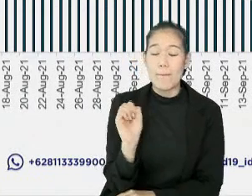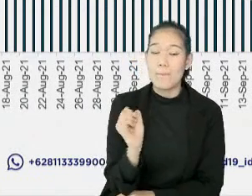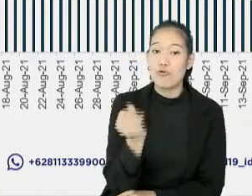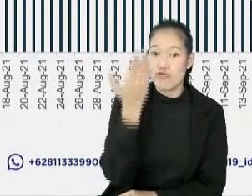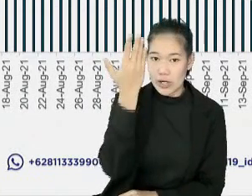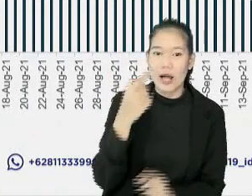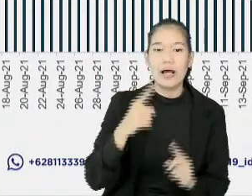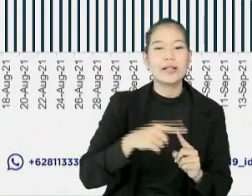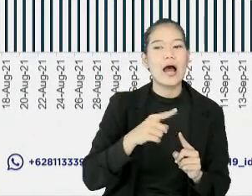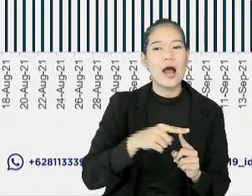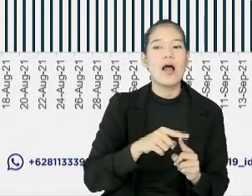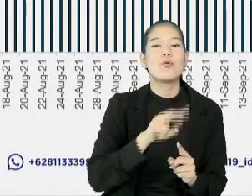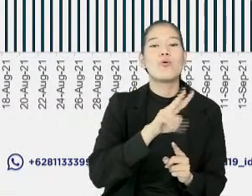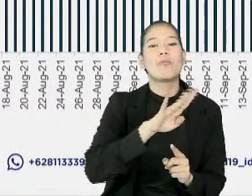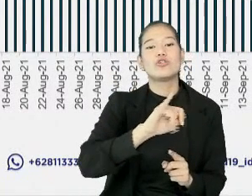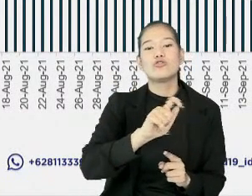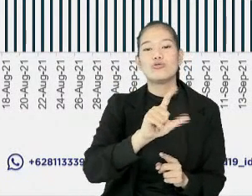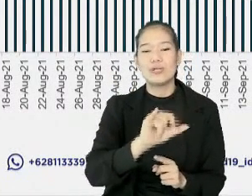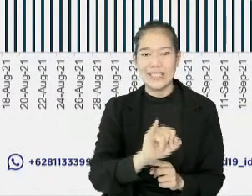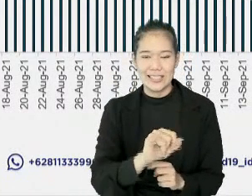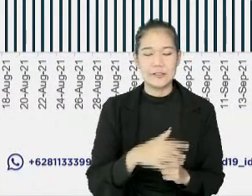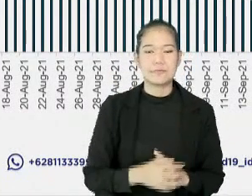pernah terjadi di tanggal